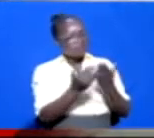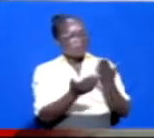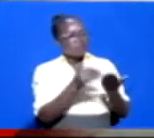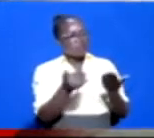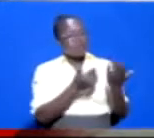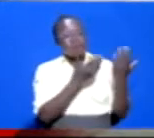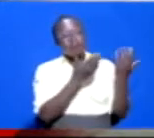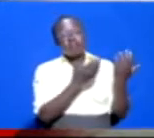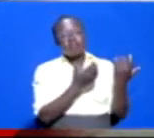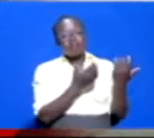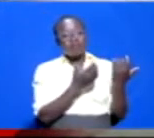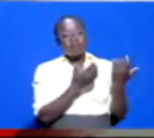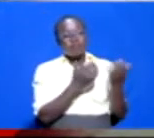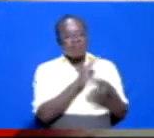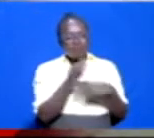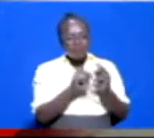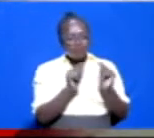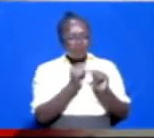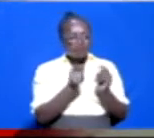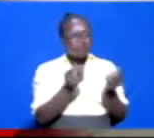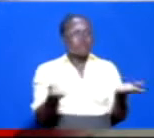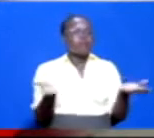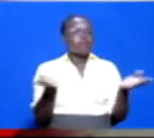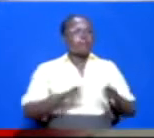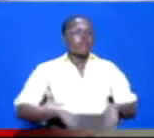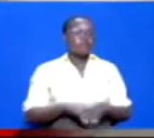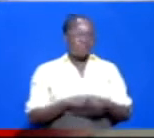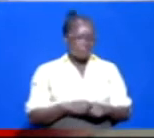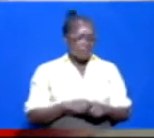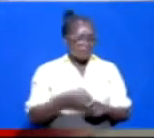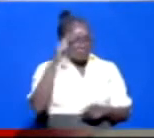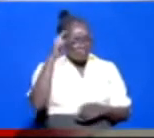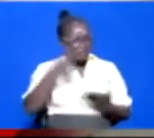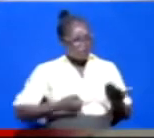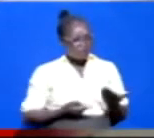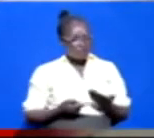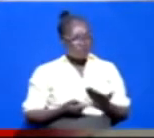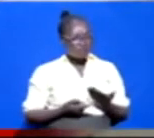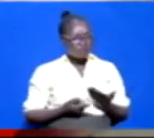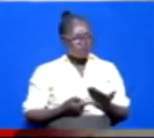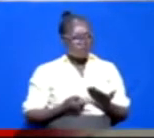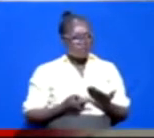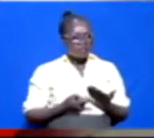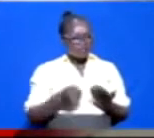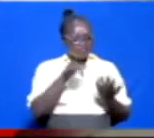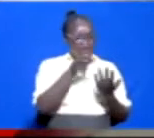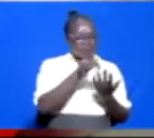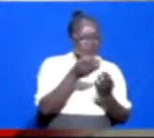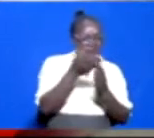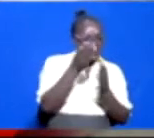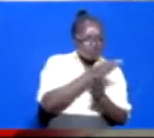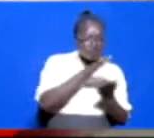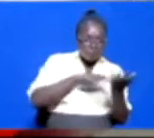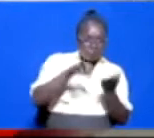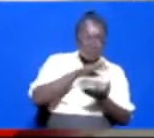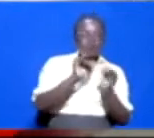kwamba tume nzima ya kwamba ingevunjwa. Je, kauli yako ni ipi kuhusiana na hili swala la kuchukua wale makamishna wa kitambo na kuwachanganya na wale